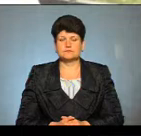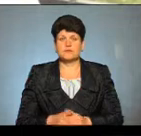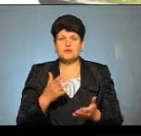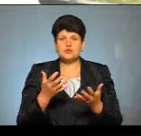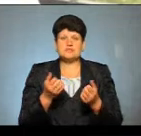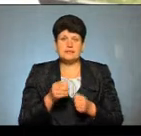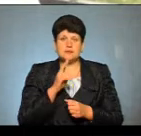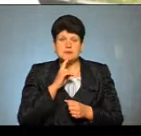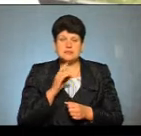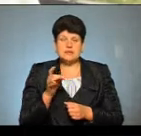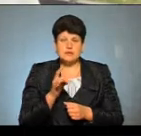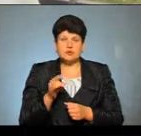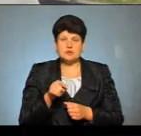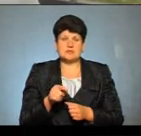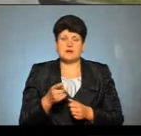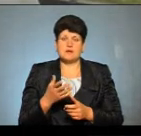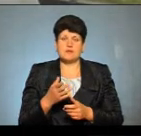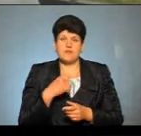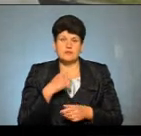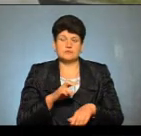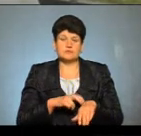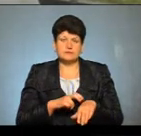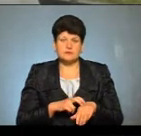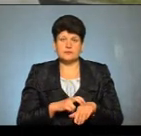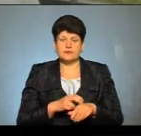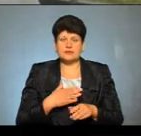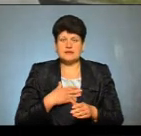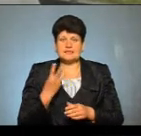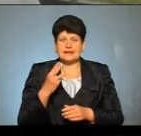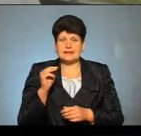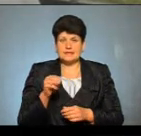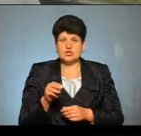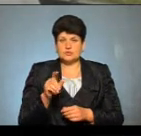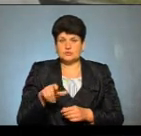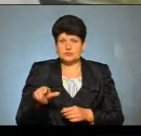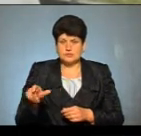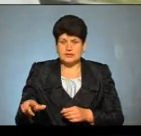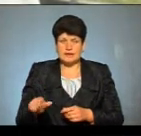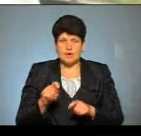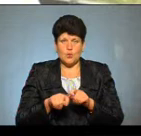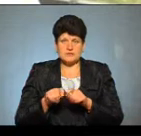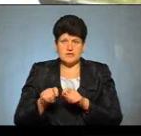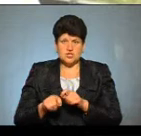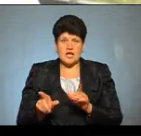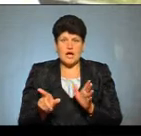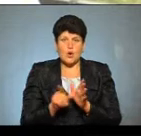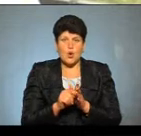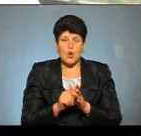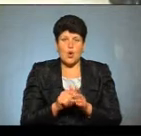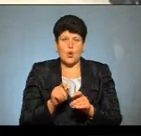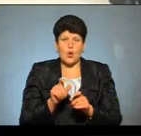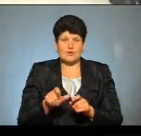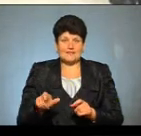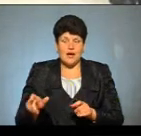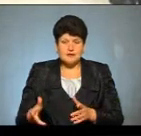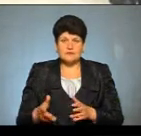взяти Кременецький район, то за даними епідеміологів, у нас підлягає 3 тисячі осіб на обстеження як контактних. Тобто ви